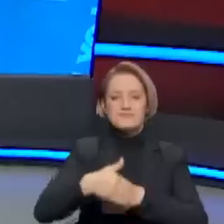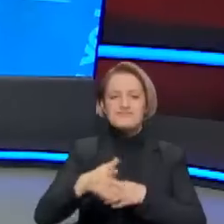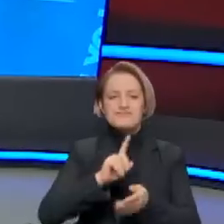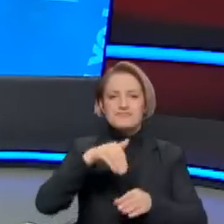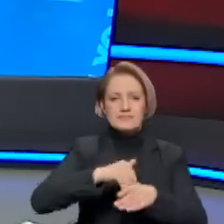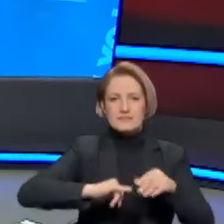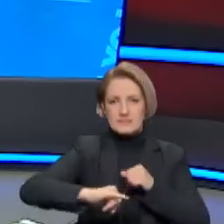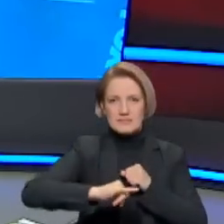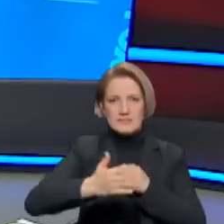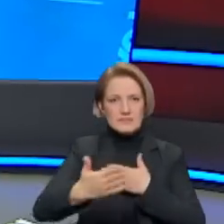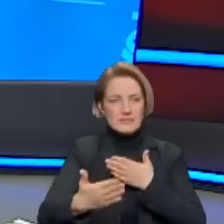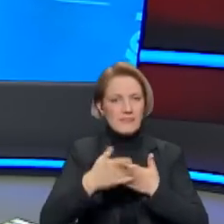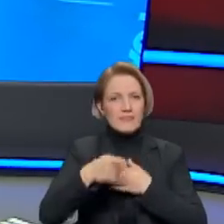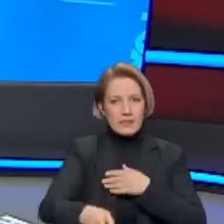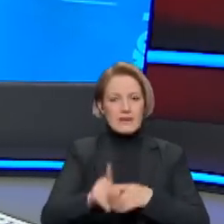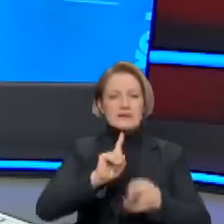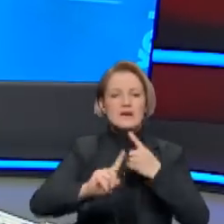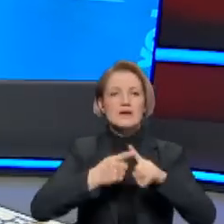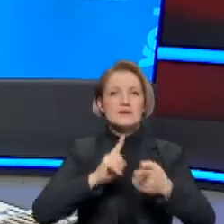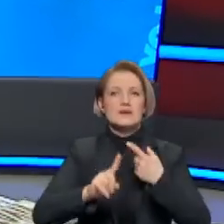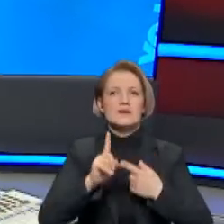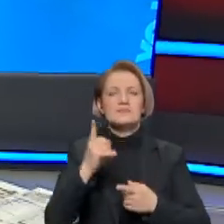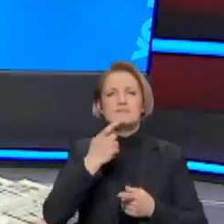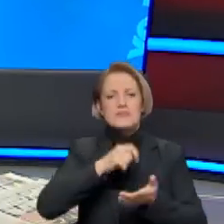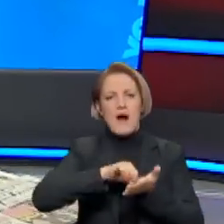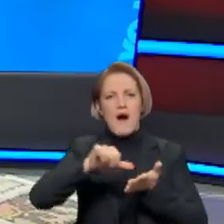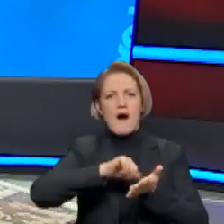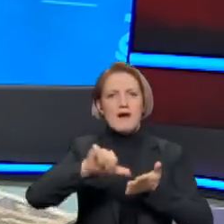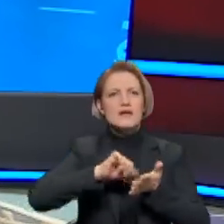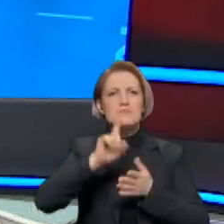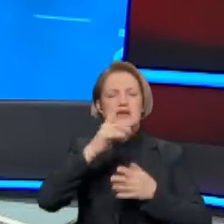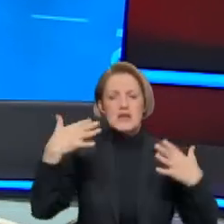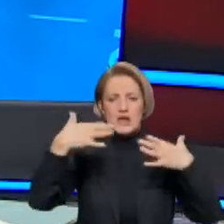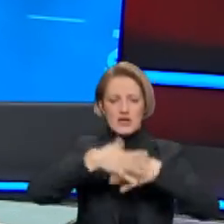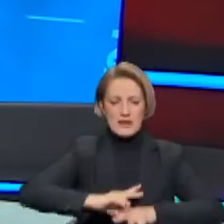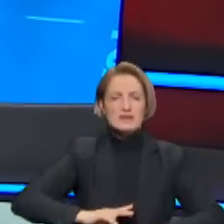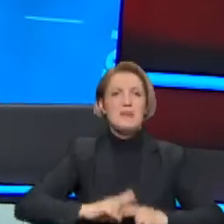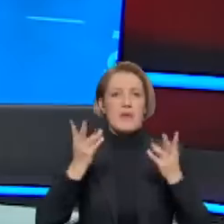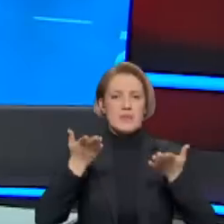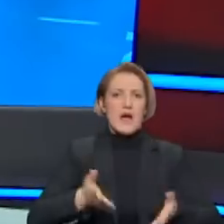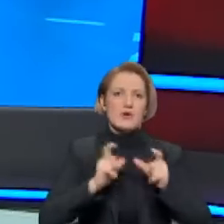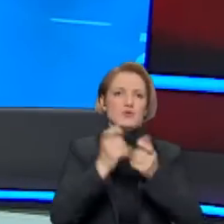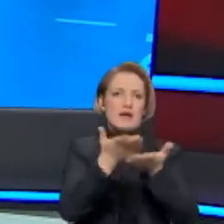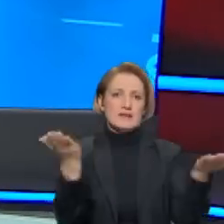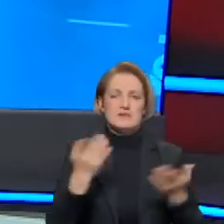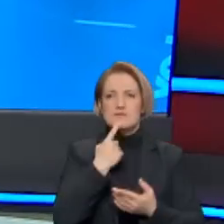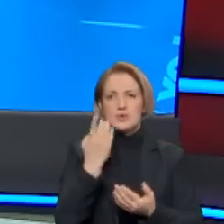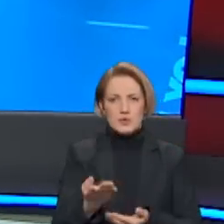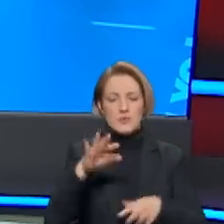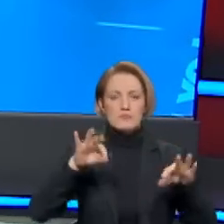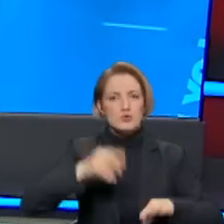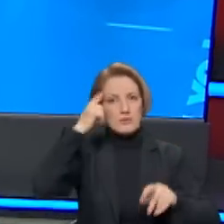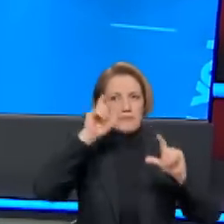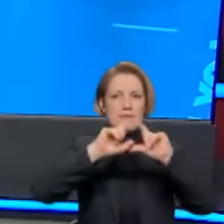da böyle seçim sürecinde, siyasette de milat gibi bir gecenin sabahında sizlere günaydın diyoruz.